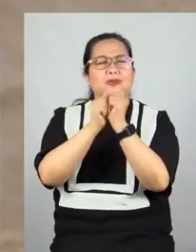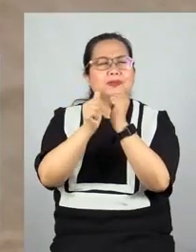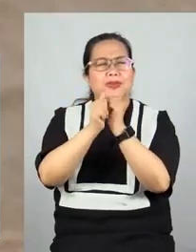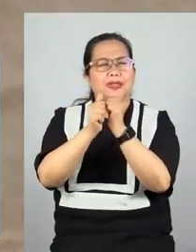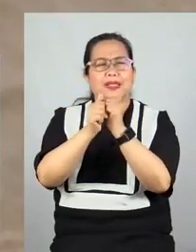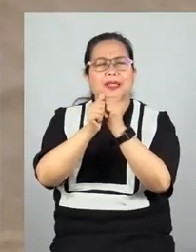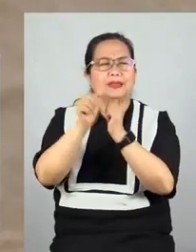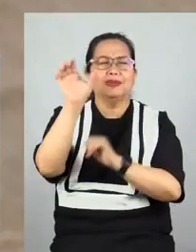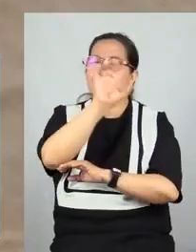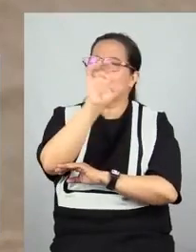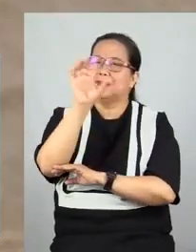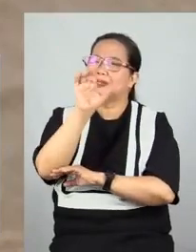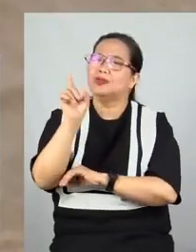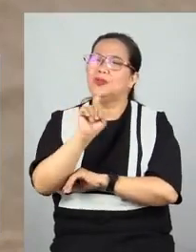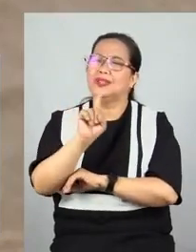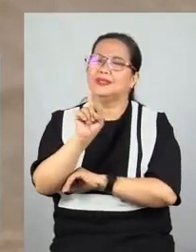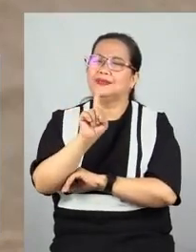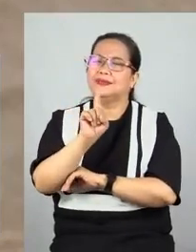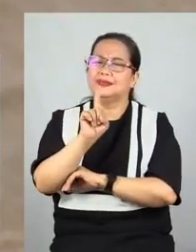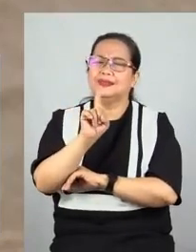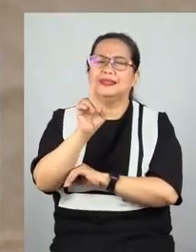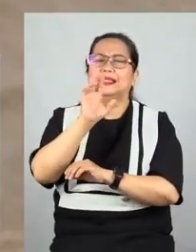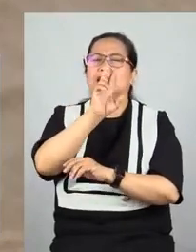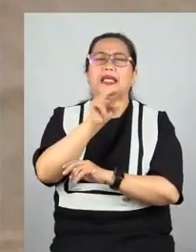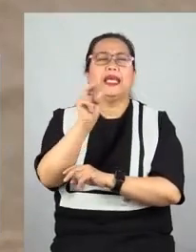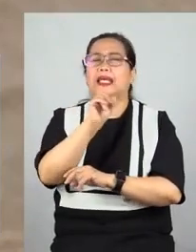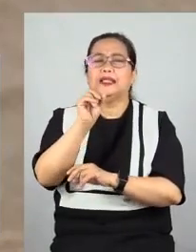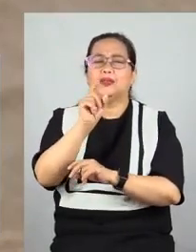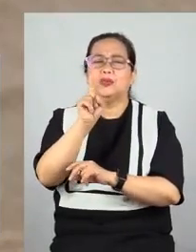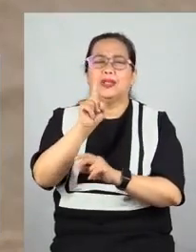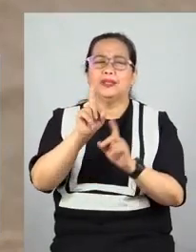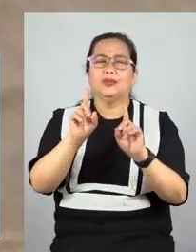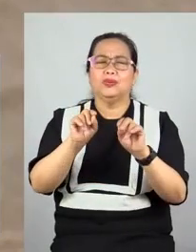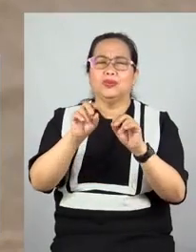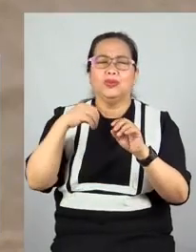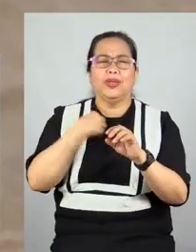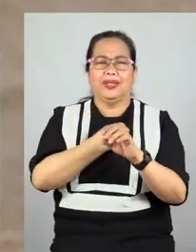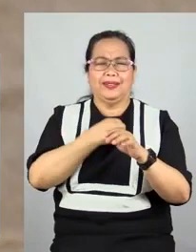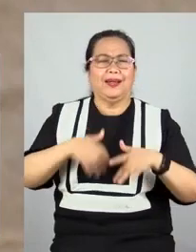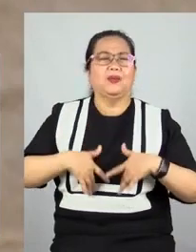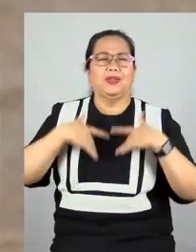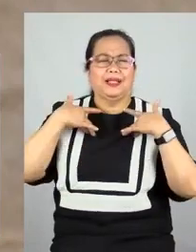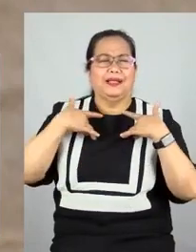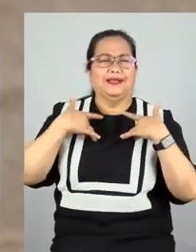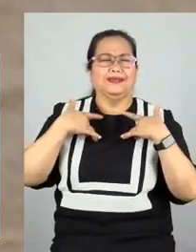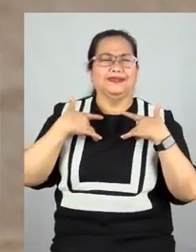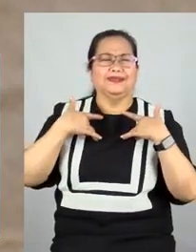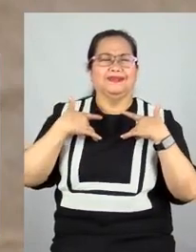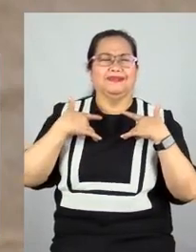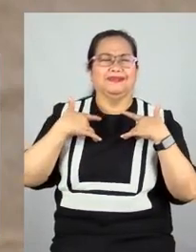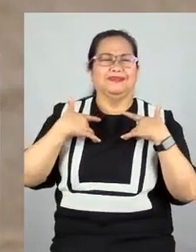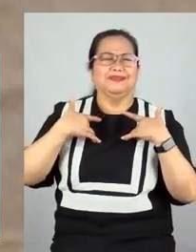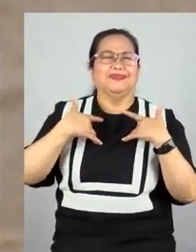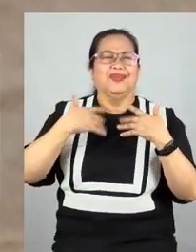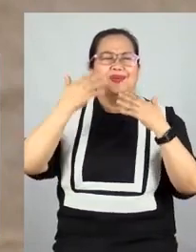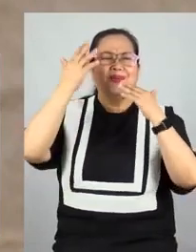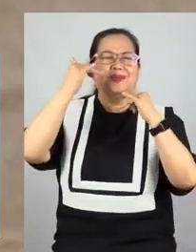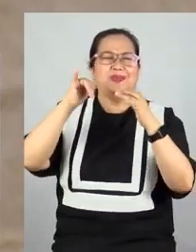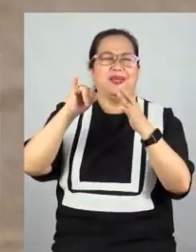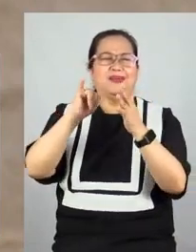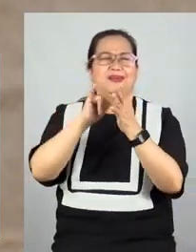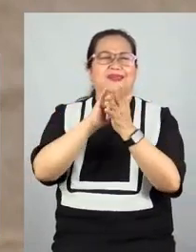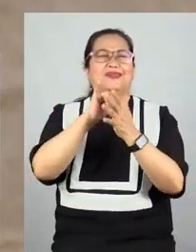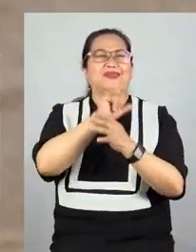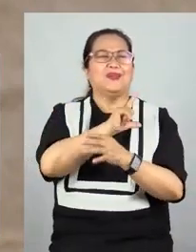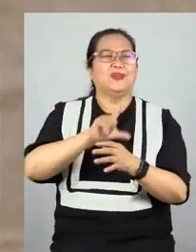nito, at ang implikasyon nito sa aming pamumuhay. Nawa, O Diyos,